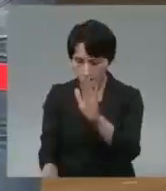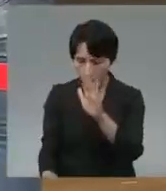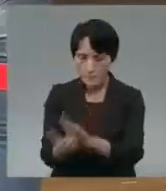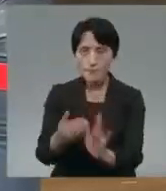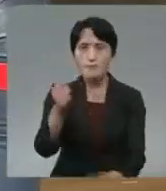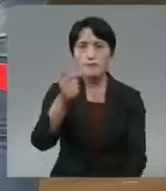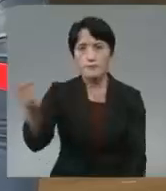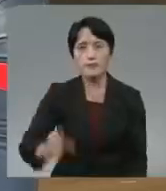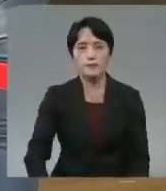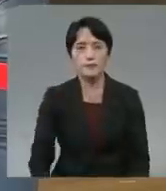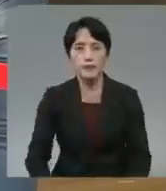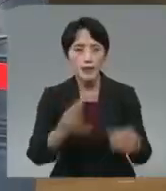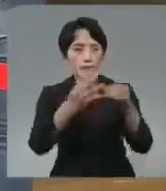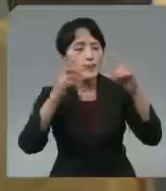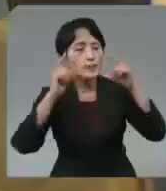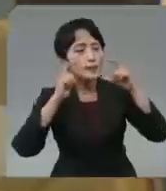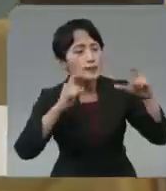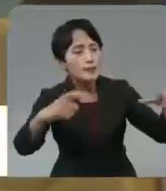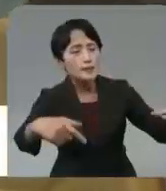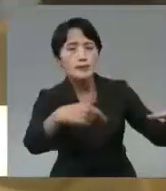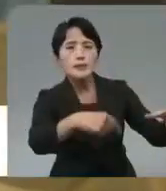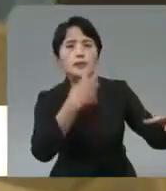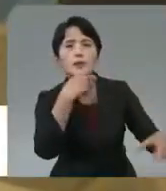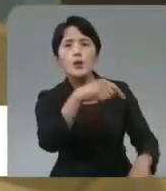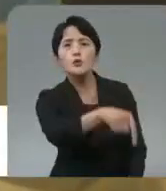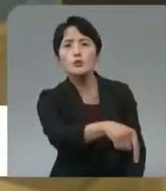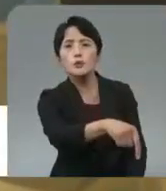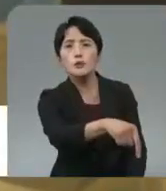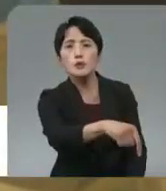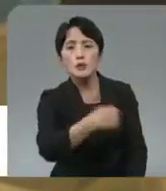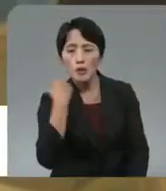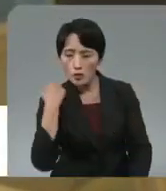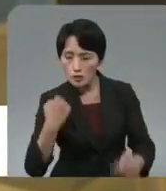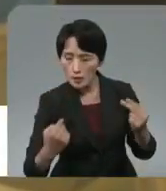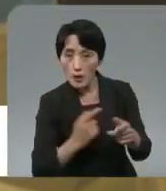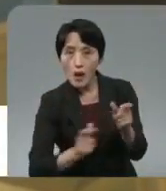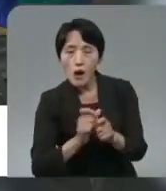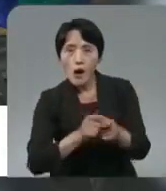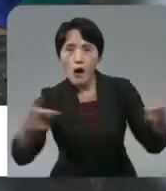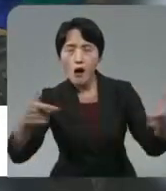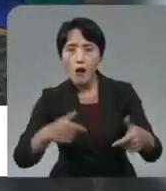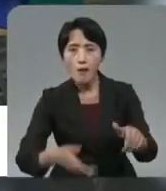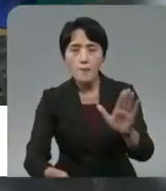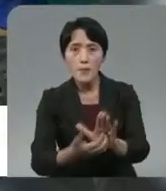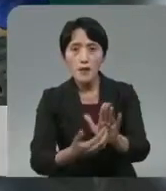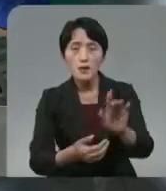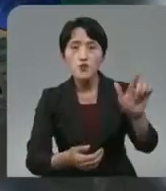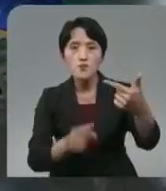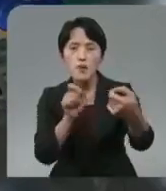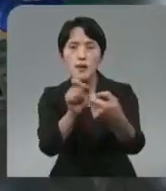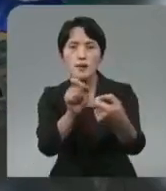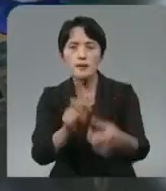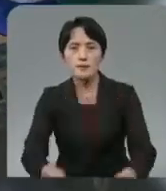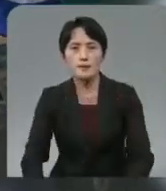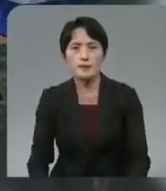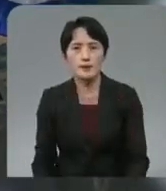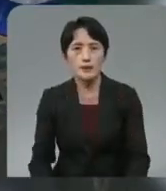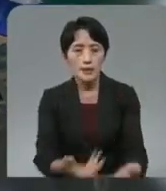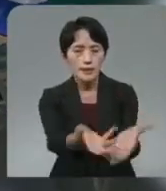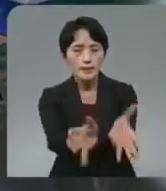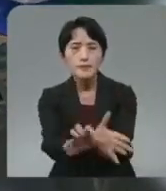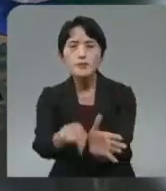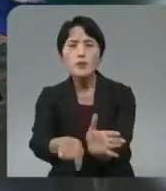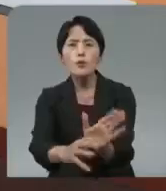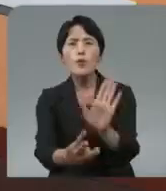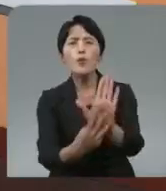后一年六个月来的最高值。正在实施保持社会距离第四阶段措施的首尔地区新增